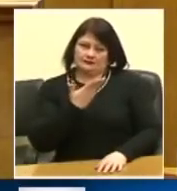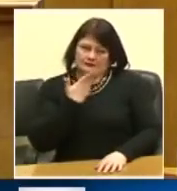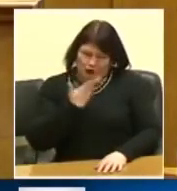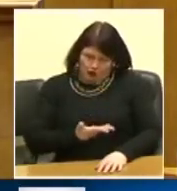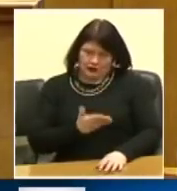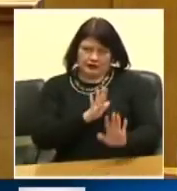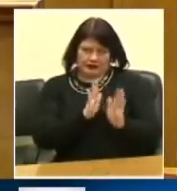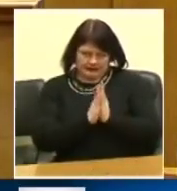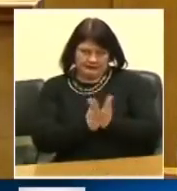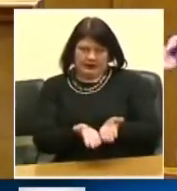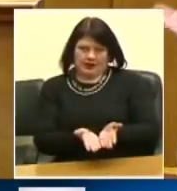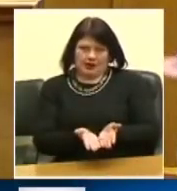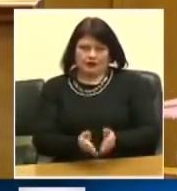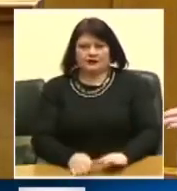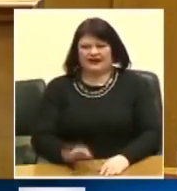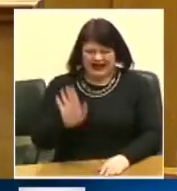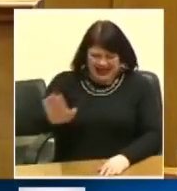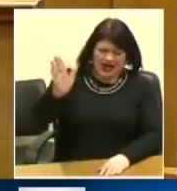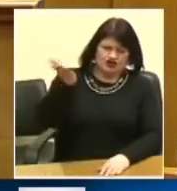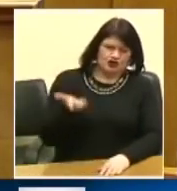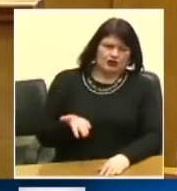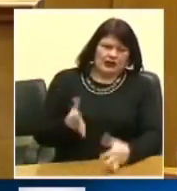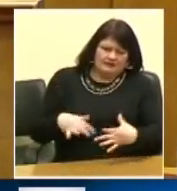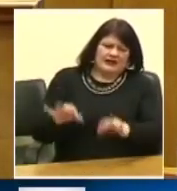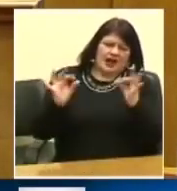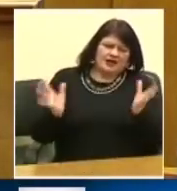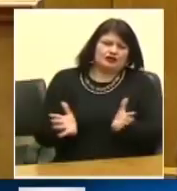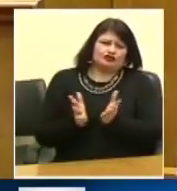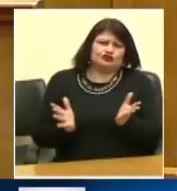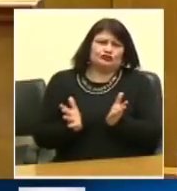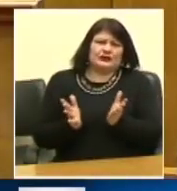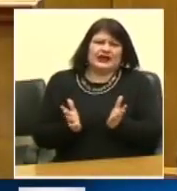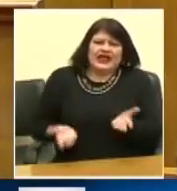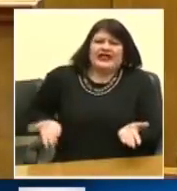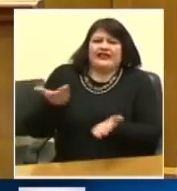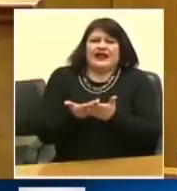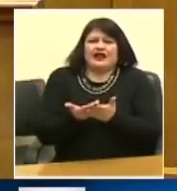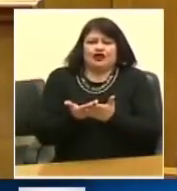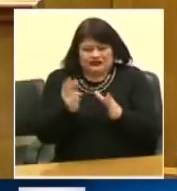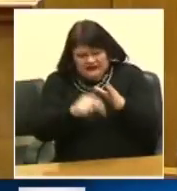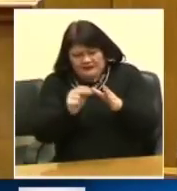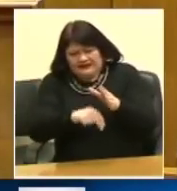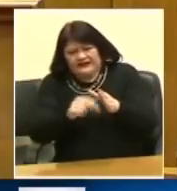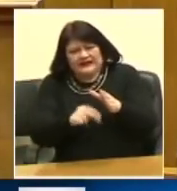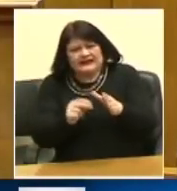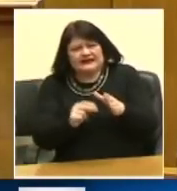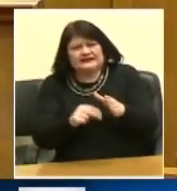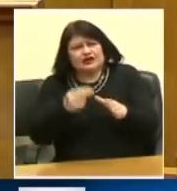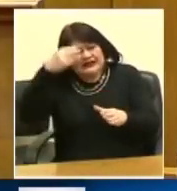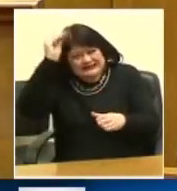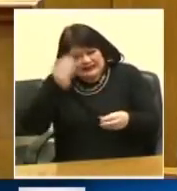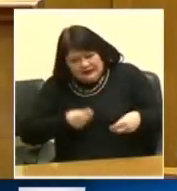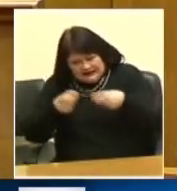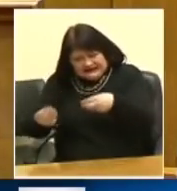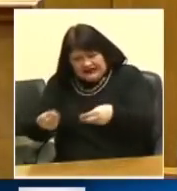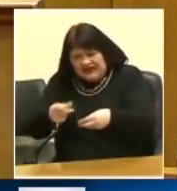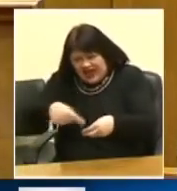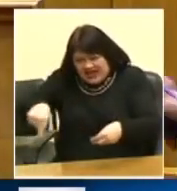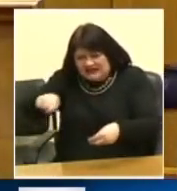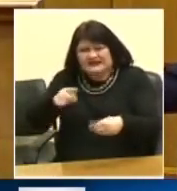Παρακαλώ. Άντε τώρα μην αρχίσουμε. Λοιπόν, κάματε δήλωση να ψηφίσετε ό,τι σας φέρνει εδώ ο Τσίπρας. Αυτό τι